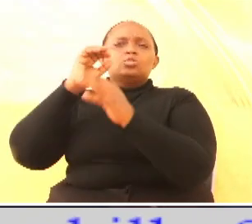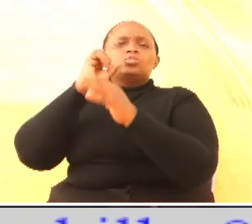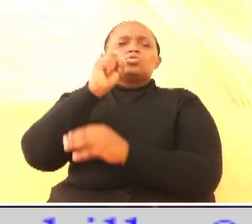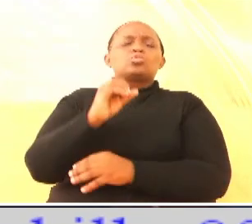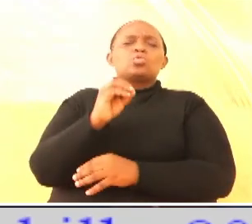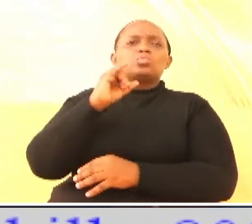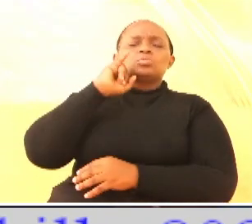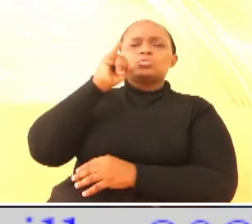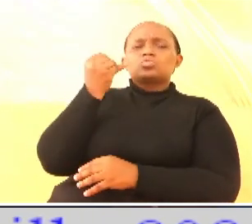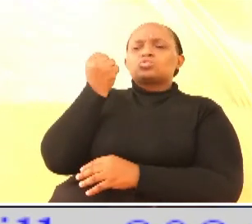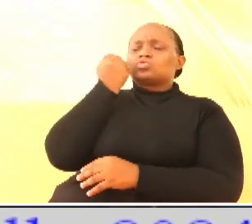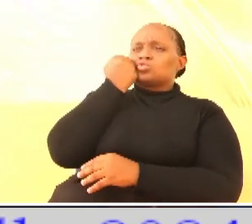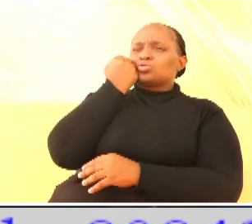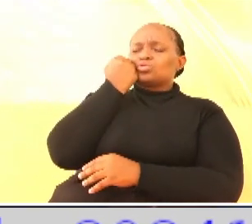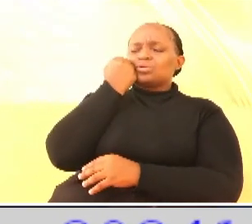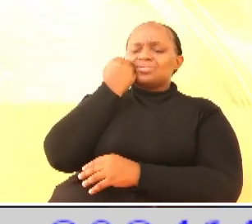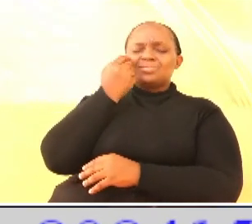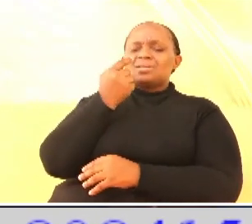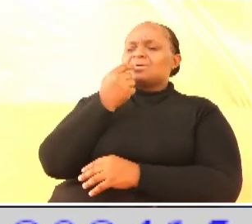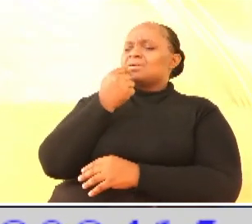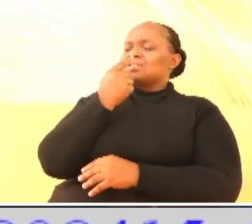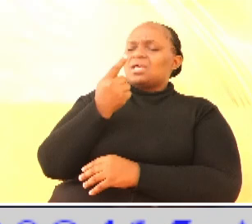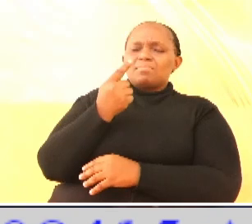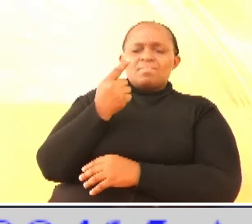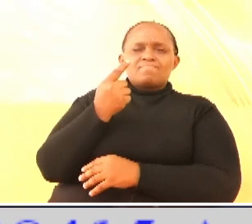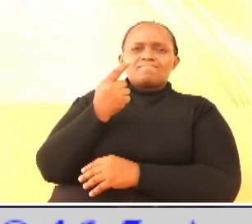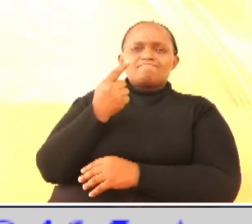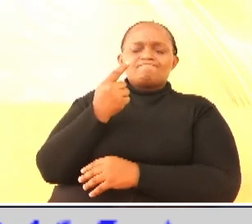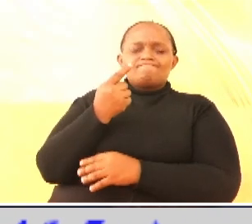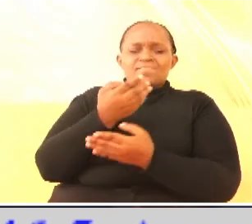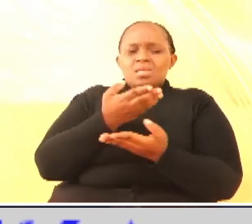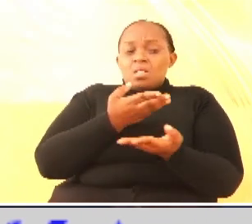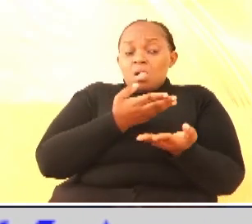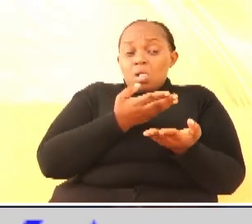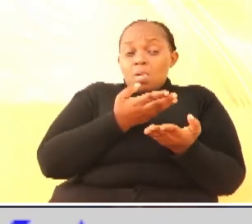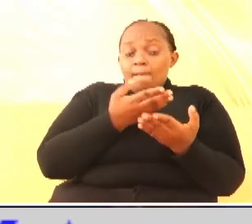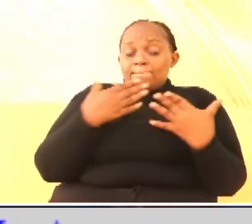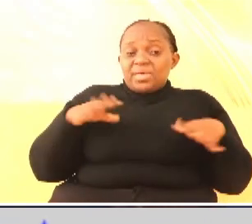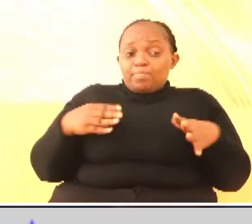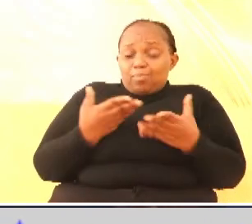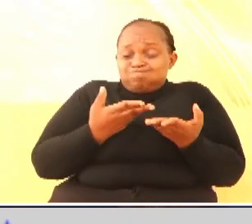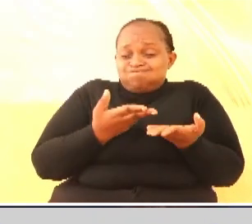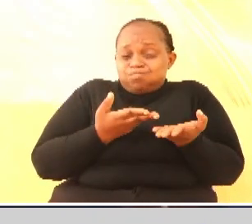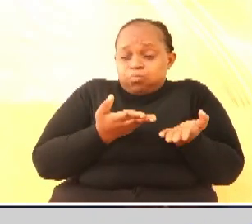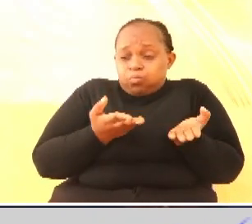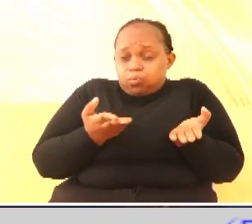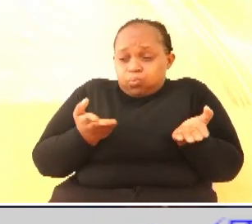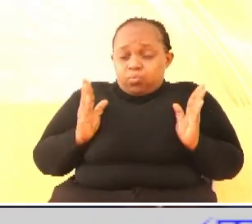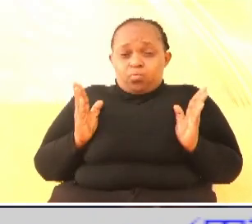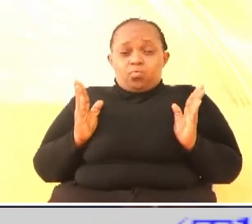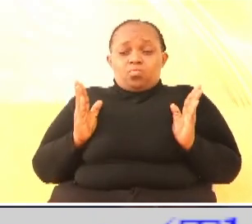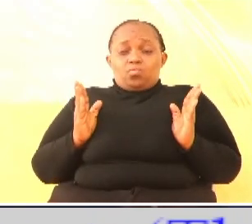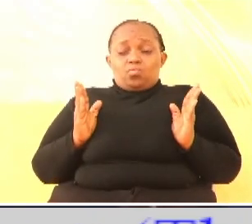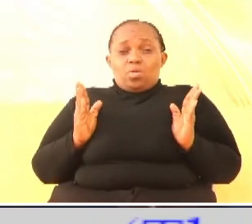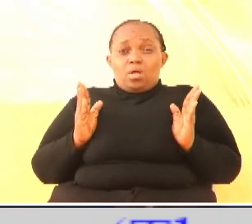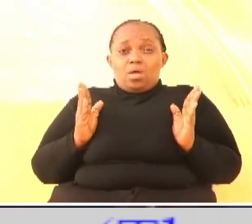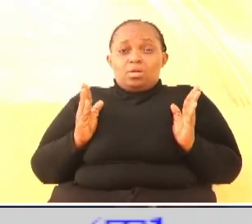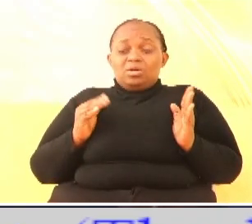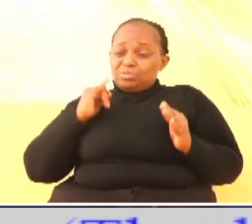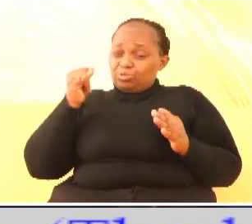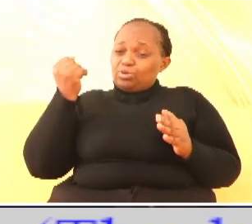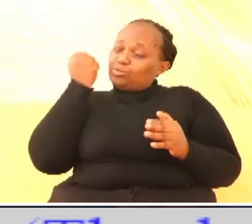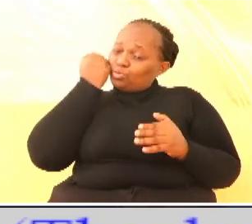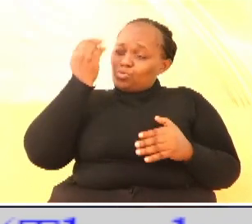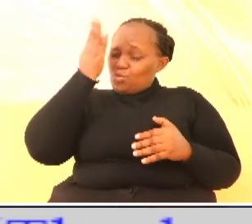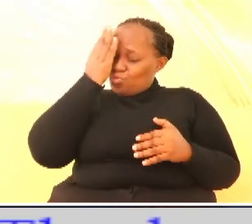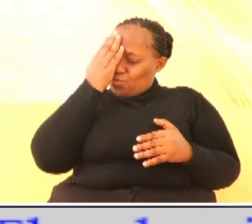akawa na commitment ya kwamba hawa watu ambao niliwajua ni watu wa kelele, ni watu